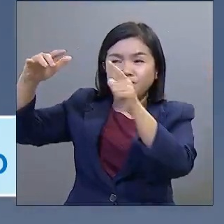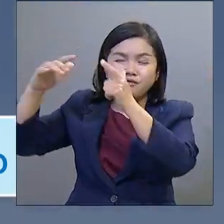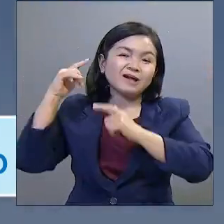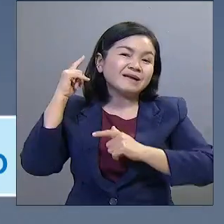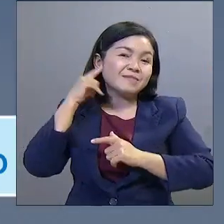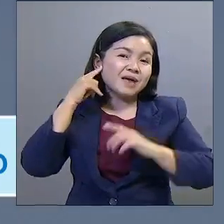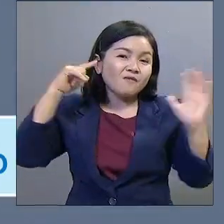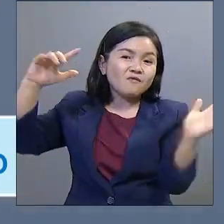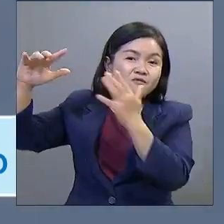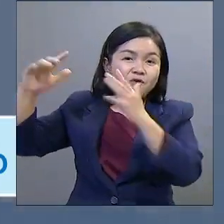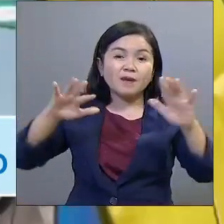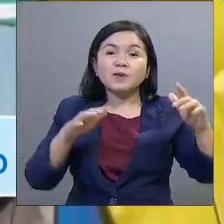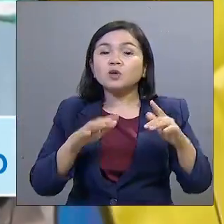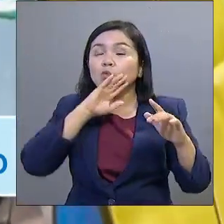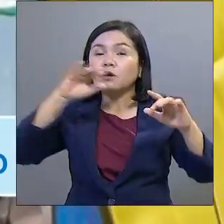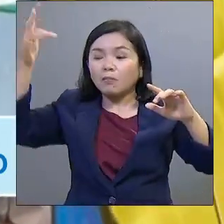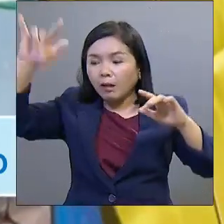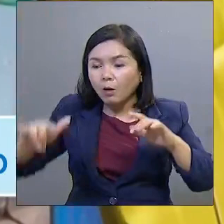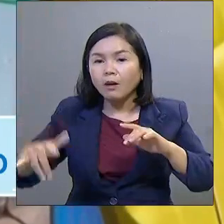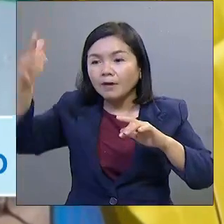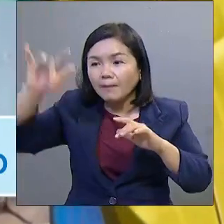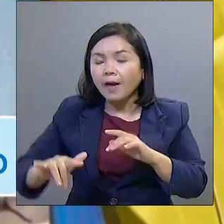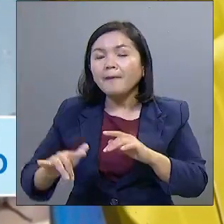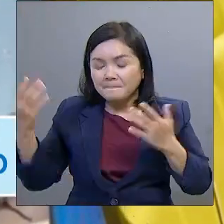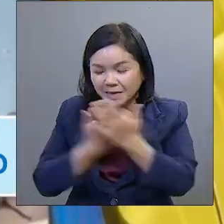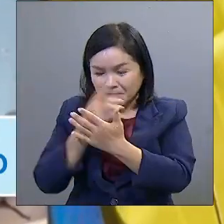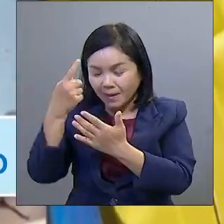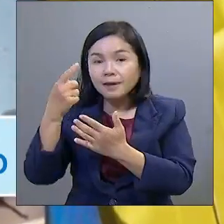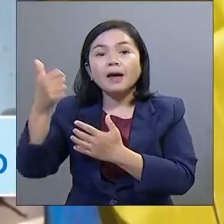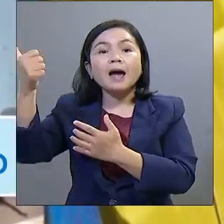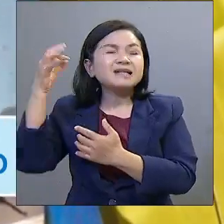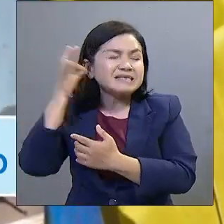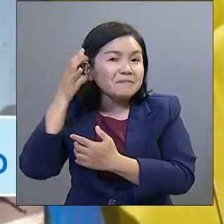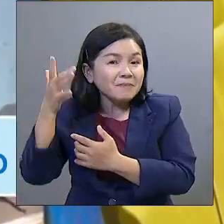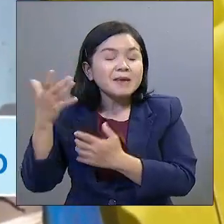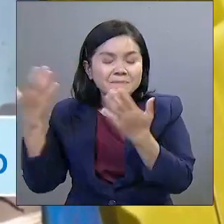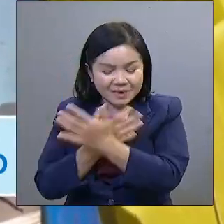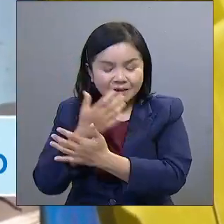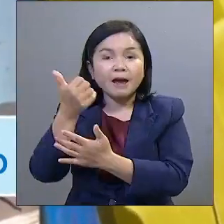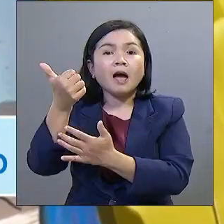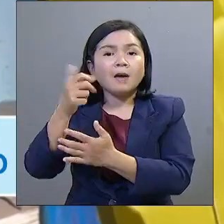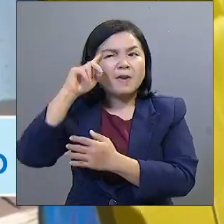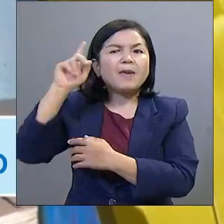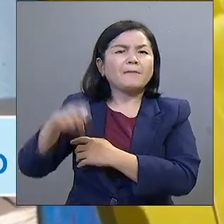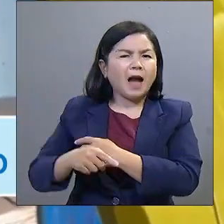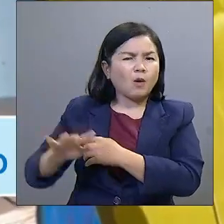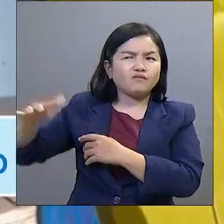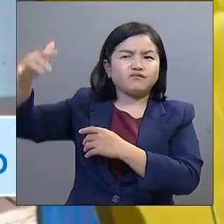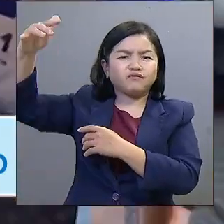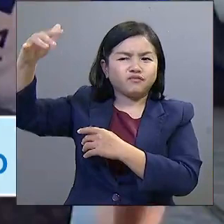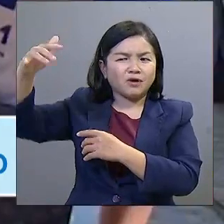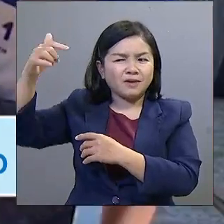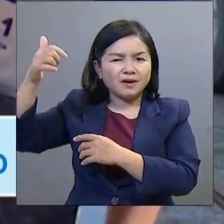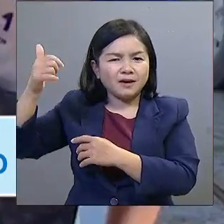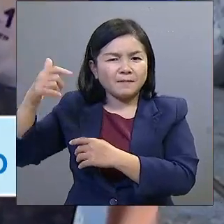ขึ้นฟ้าไม่ได้2ไม่มีเสียงเอามาเคลมค่ะ จริงเหรอ จริง บางทีขึ้นไม่ได้เพราะอาจจะเล่นไม่เป็นเป่า อ่ะมันอาจจะแบบไม่บาลาน